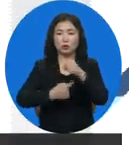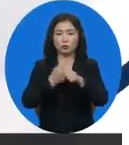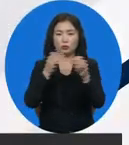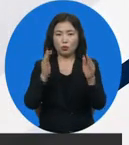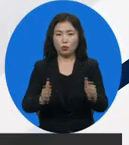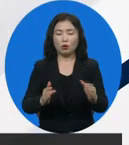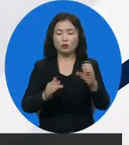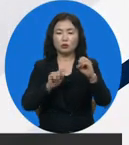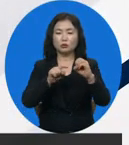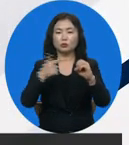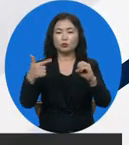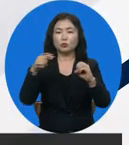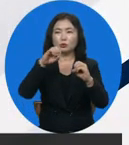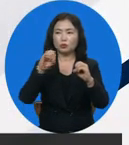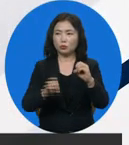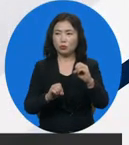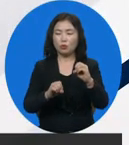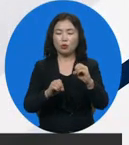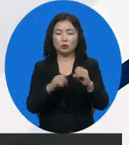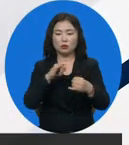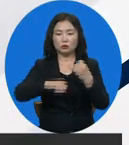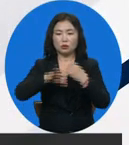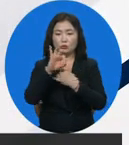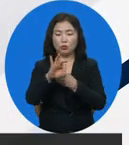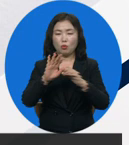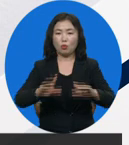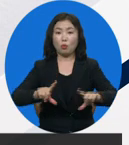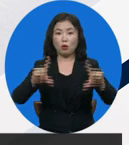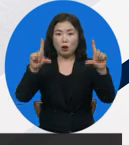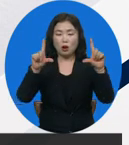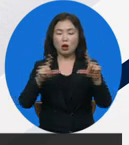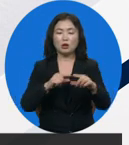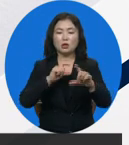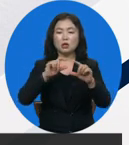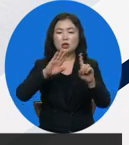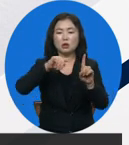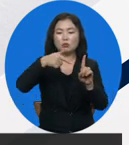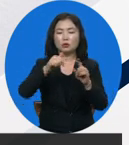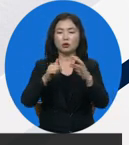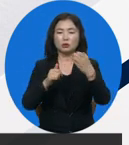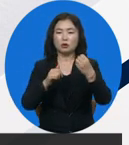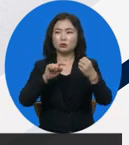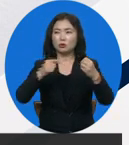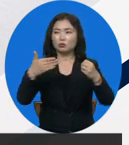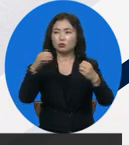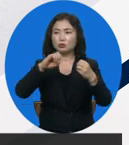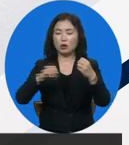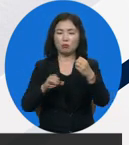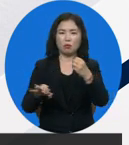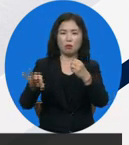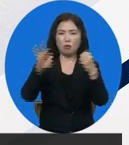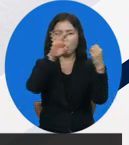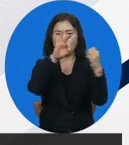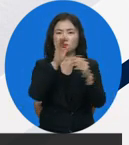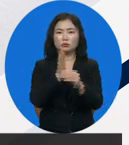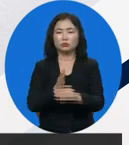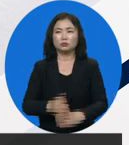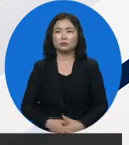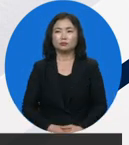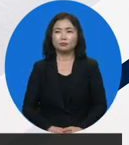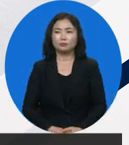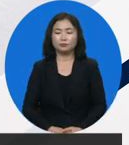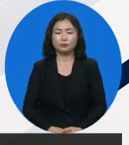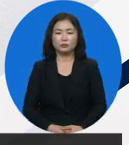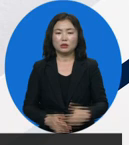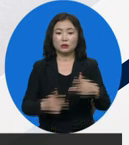0.6% 대에 머물던 연체리 올들어 1분기 0.94% 로 껑충 뛰어 올랐습니다